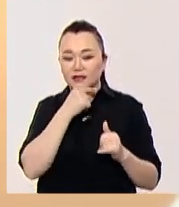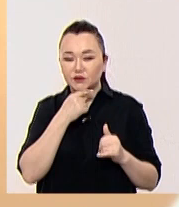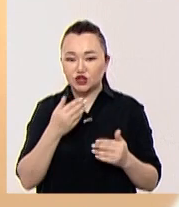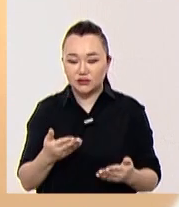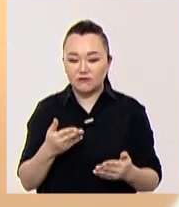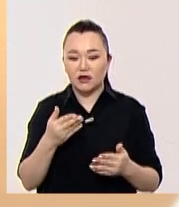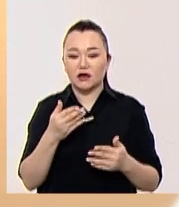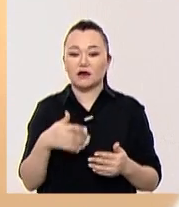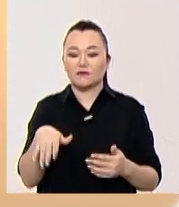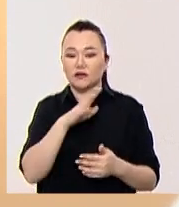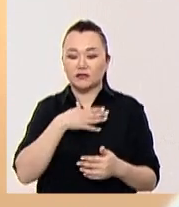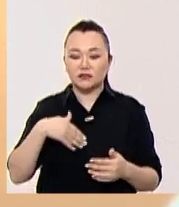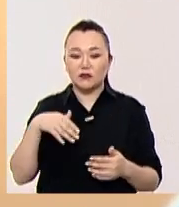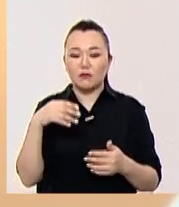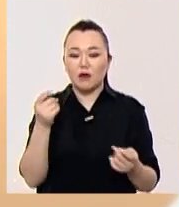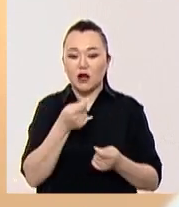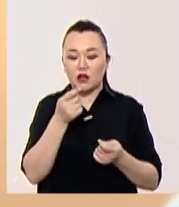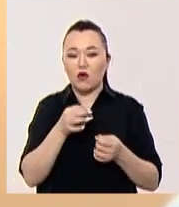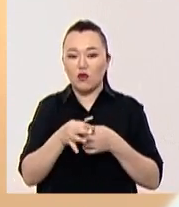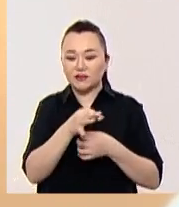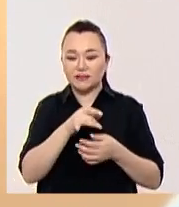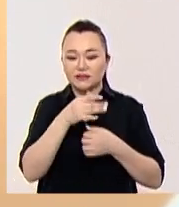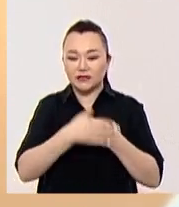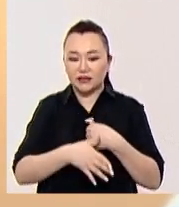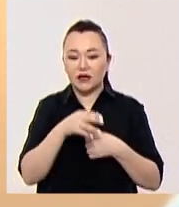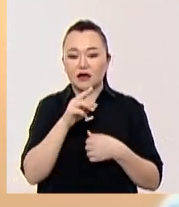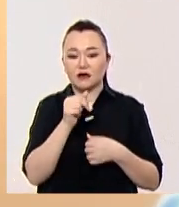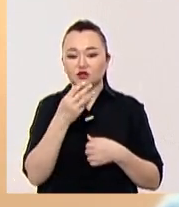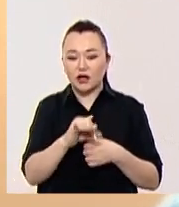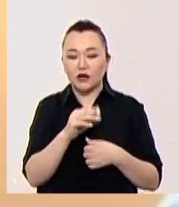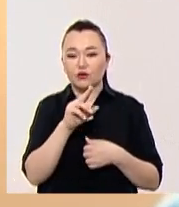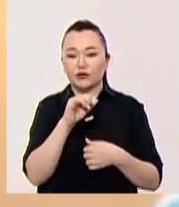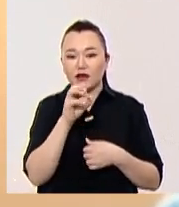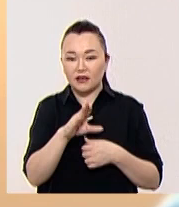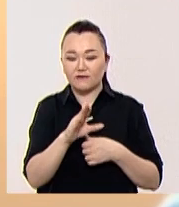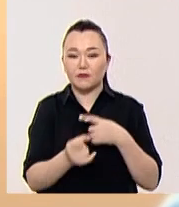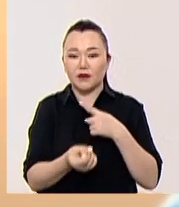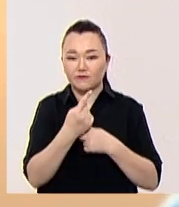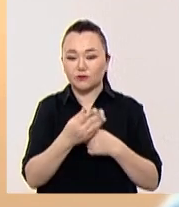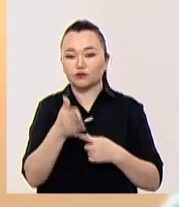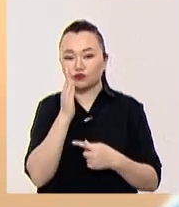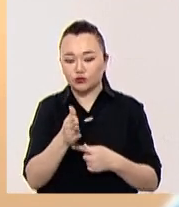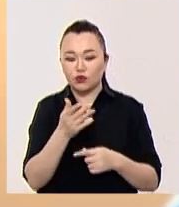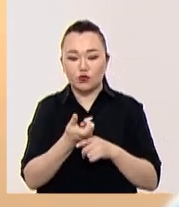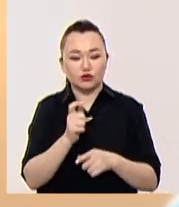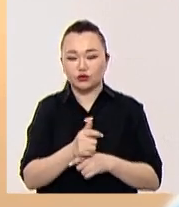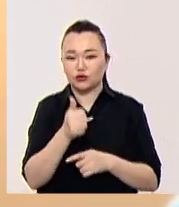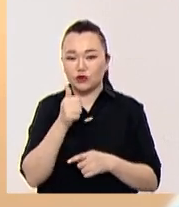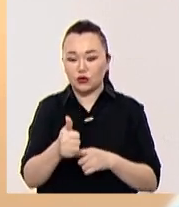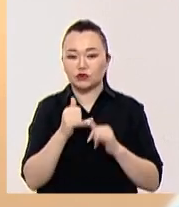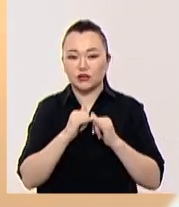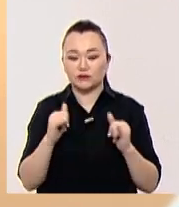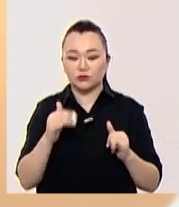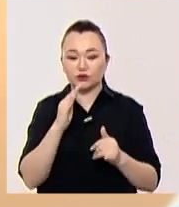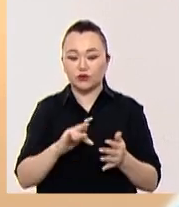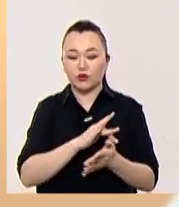конце концов у нас новый областной центр Копчегай или Кунаев появляется, что в принципе очень хорошо для его развития.